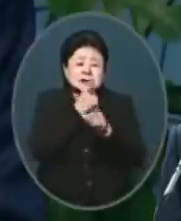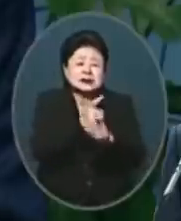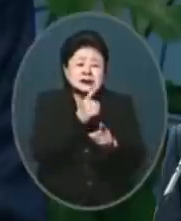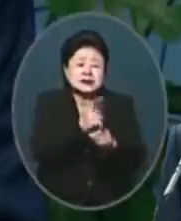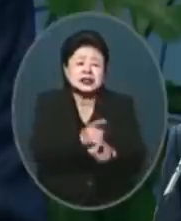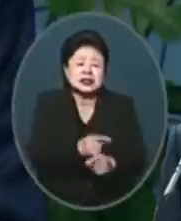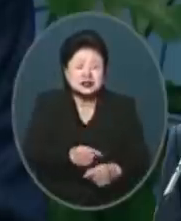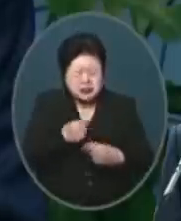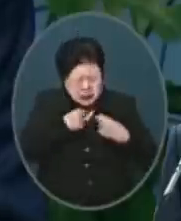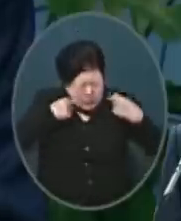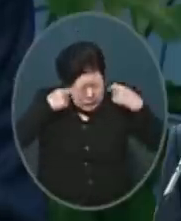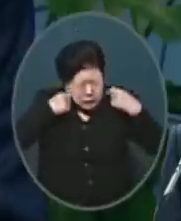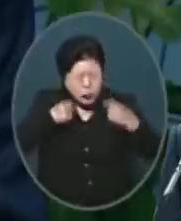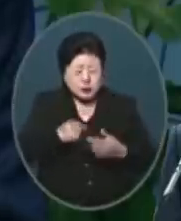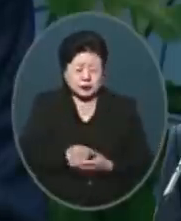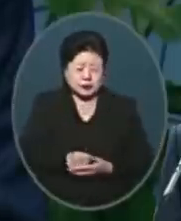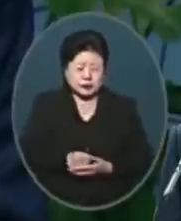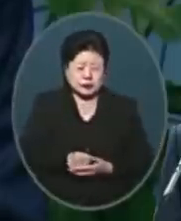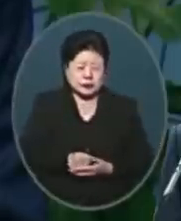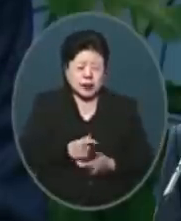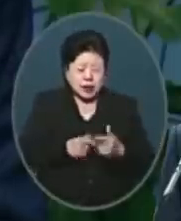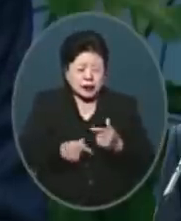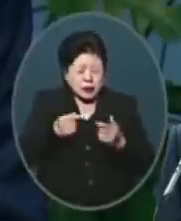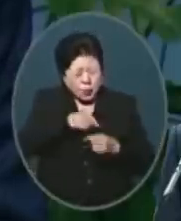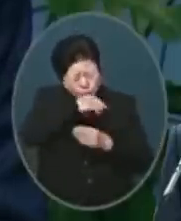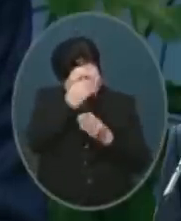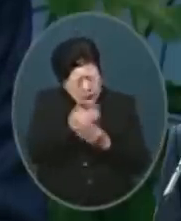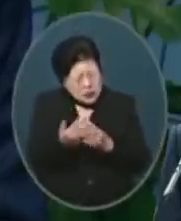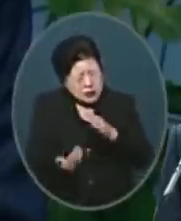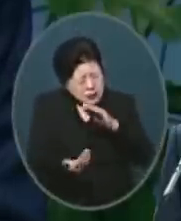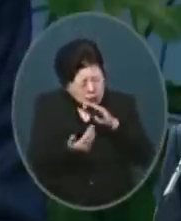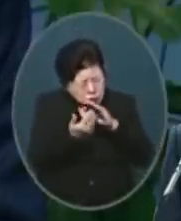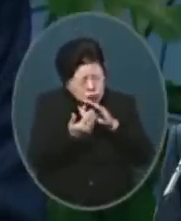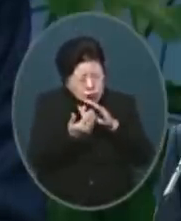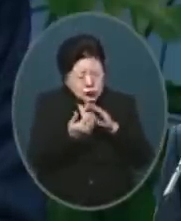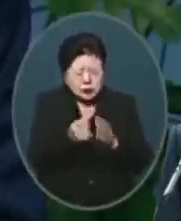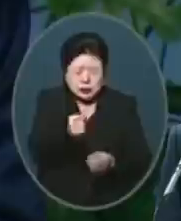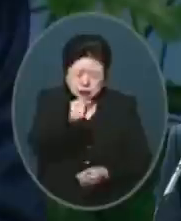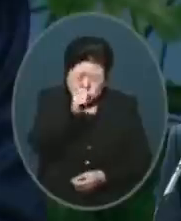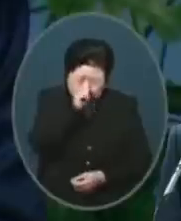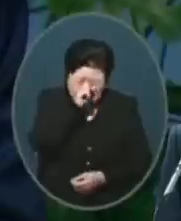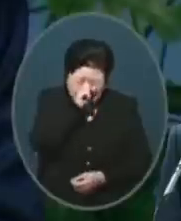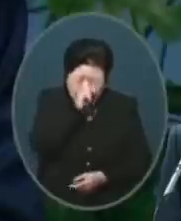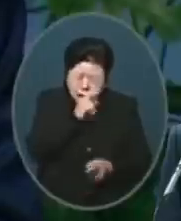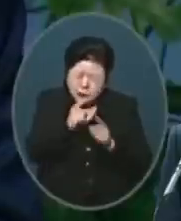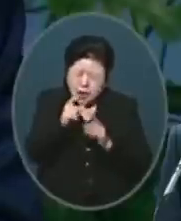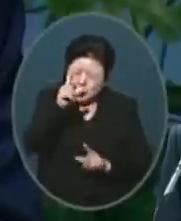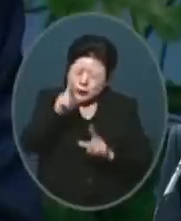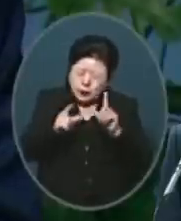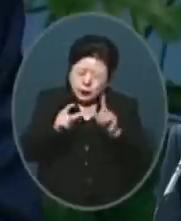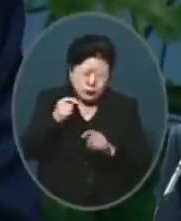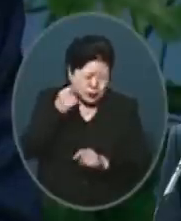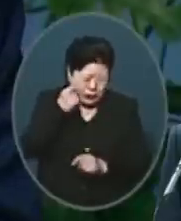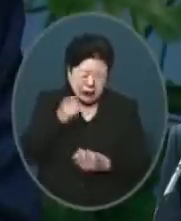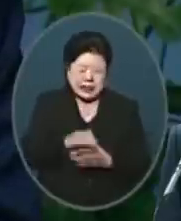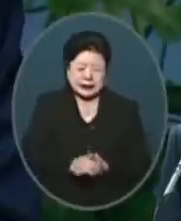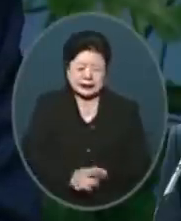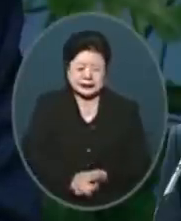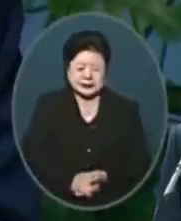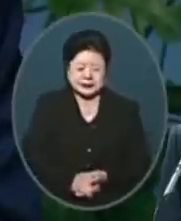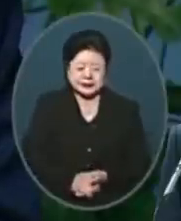그 즐거움, 그 완성도 얼마나 좋았는지 말로 형용할 수 없을 것입니다.